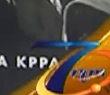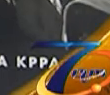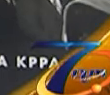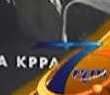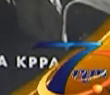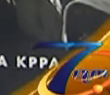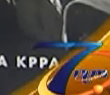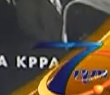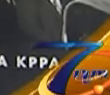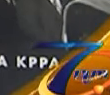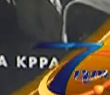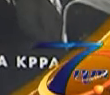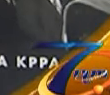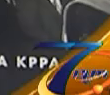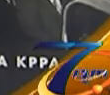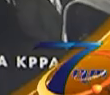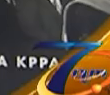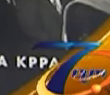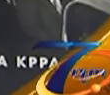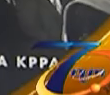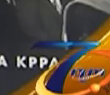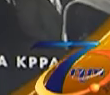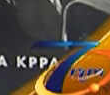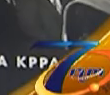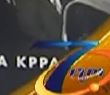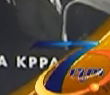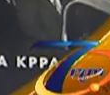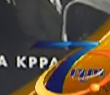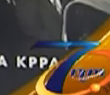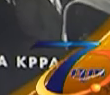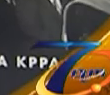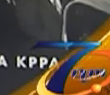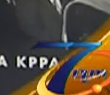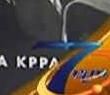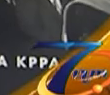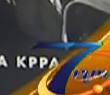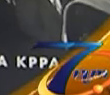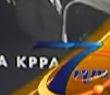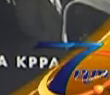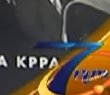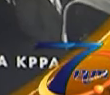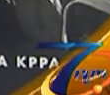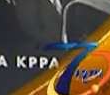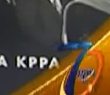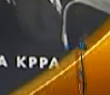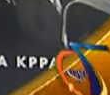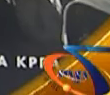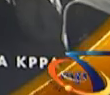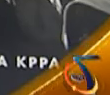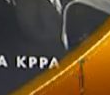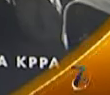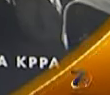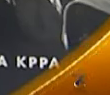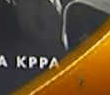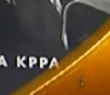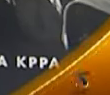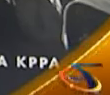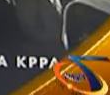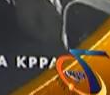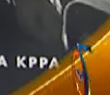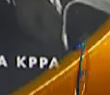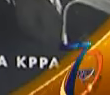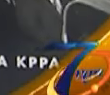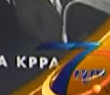pembangunan, termasuklah proses transformasi sumber manusia dan